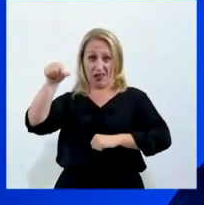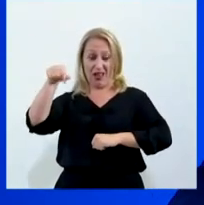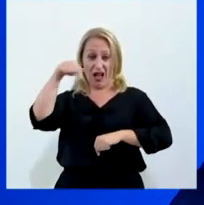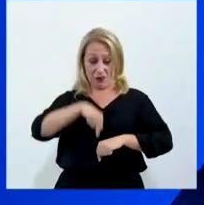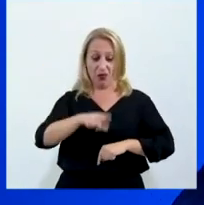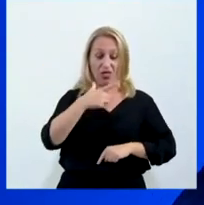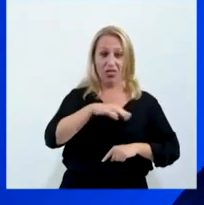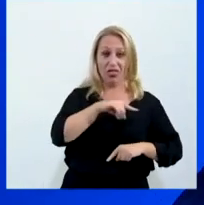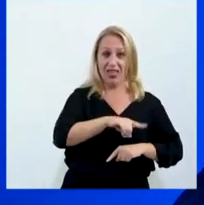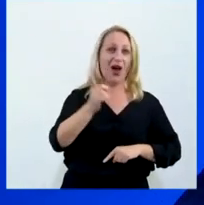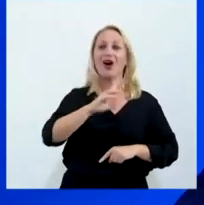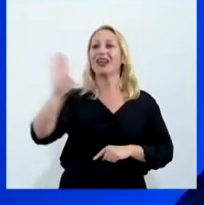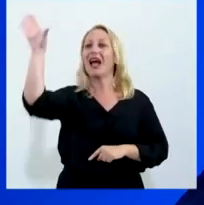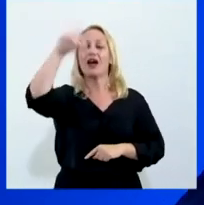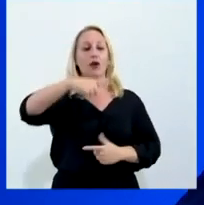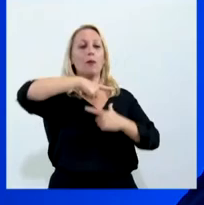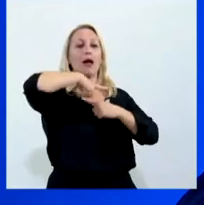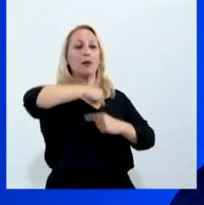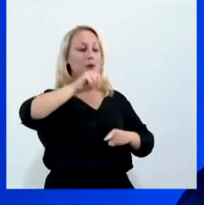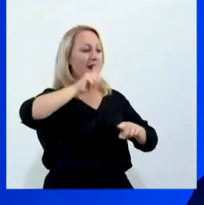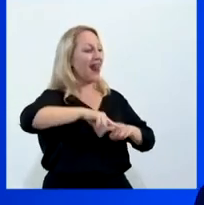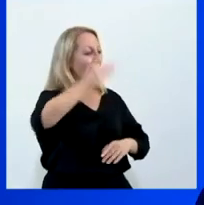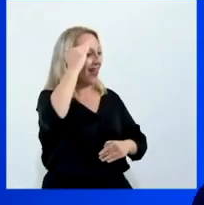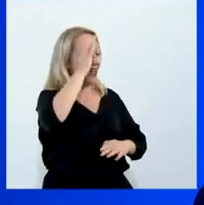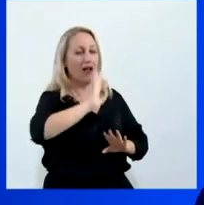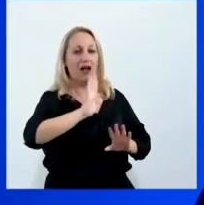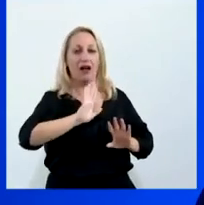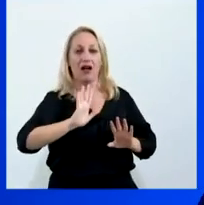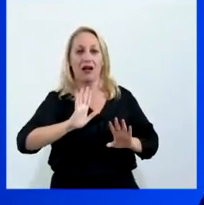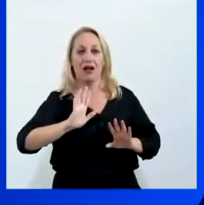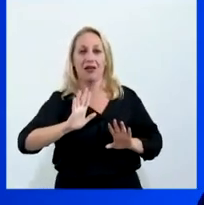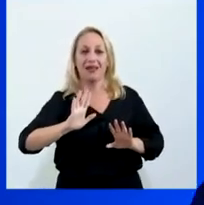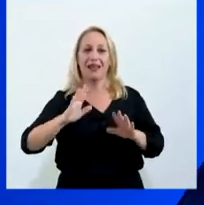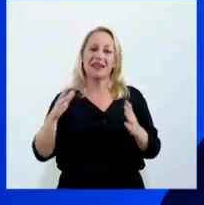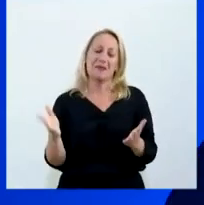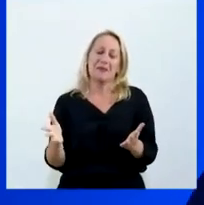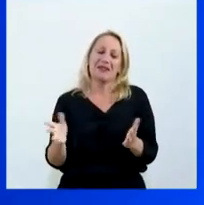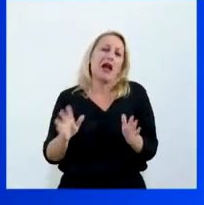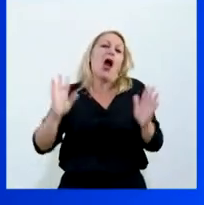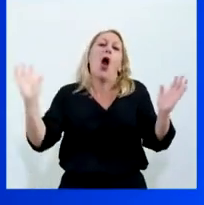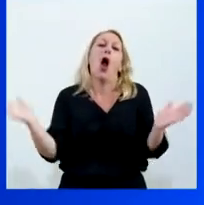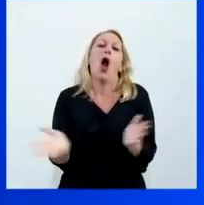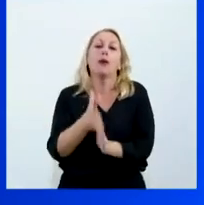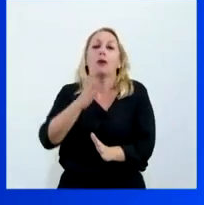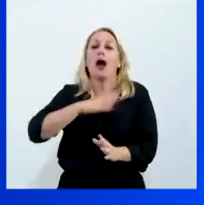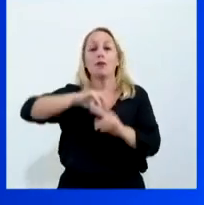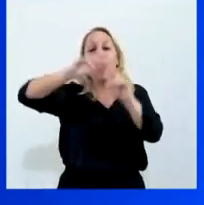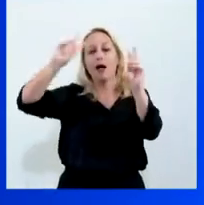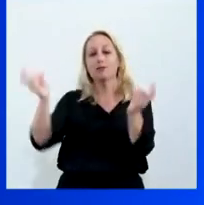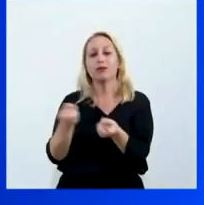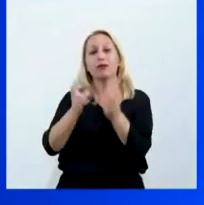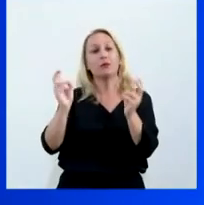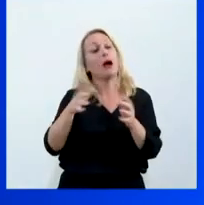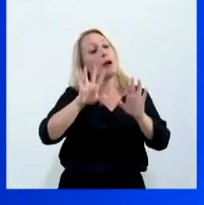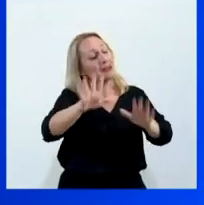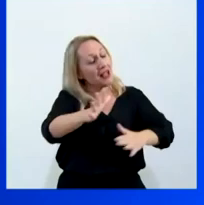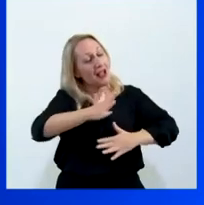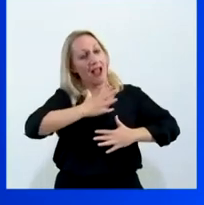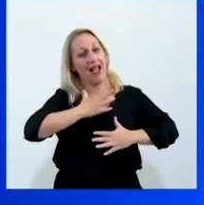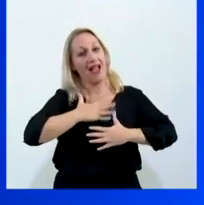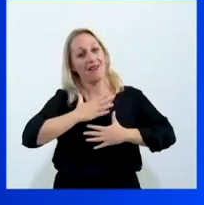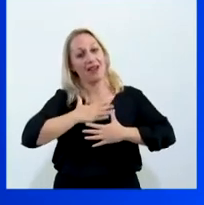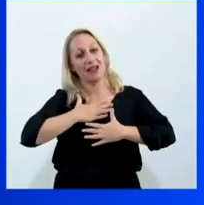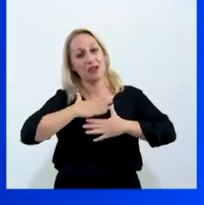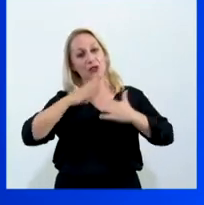στην Ελλάδα. Άρα δεν ασχολούμαι με όσους ανακάλυψαν ξαφνικά. Τους ευχαριστώ